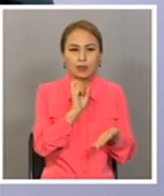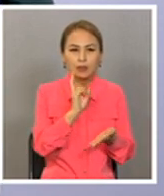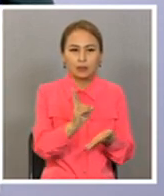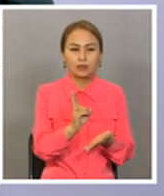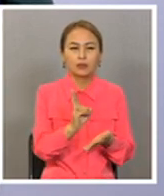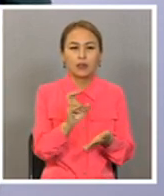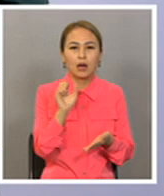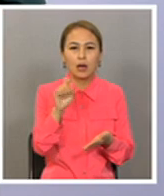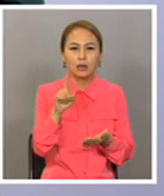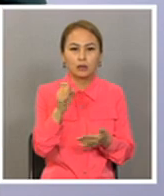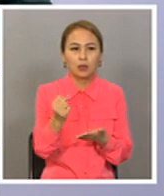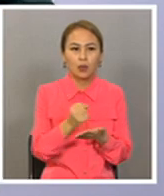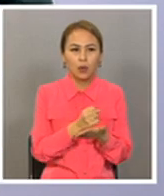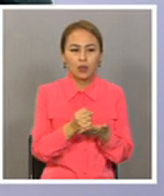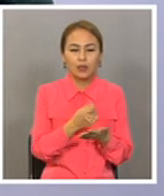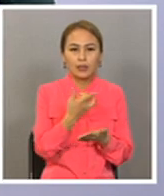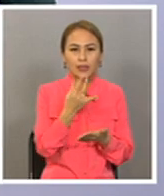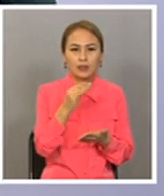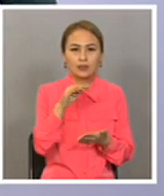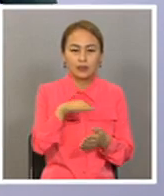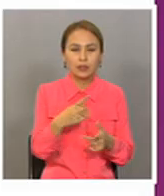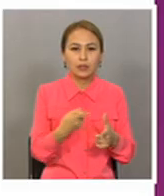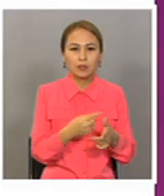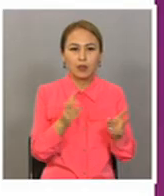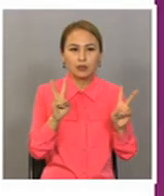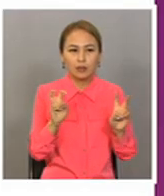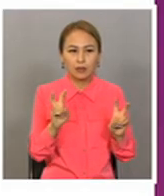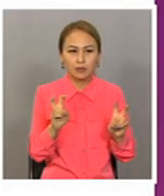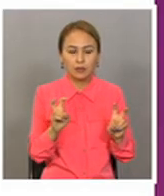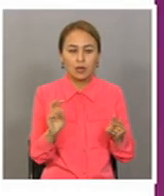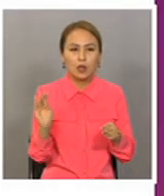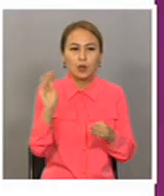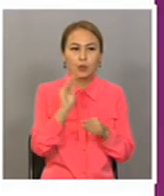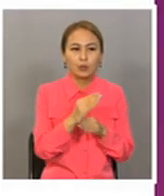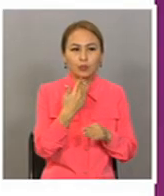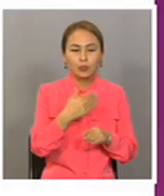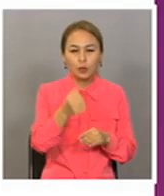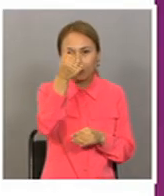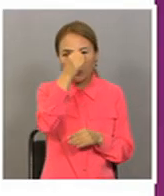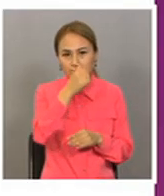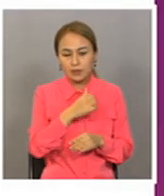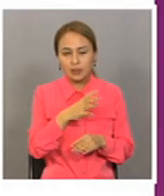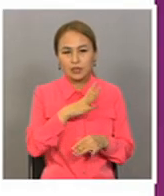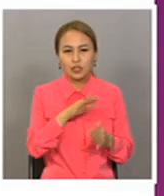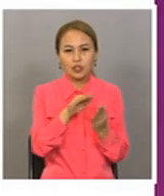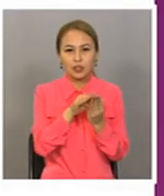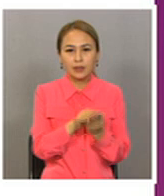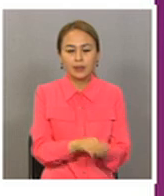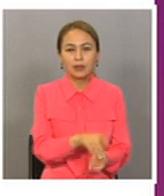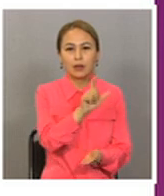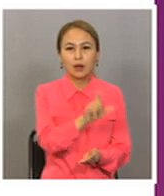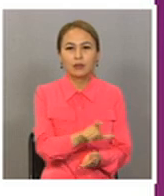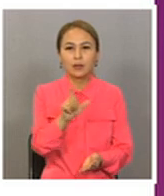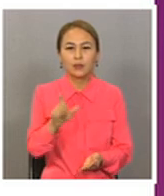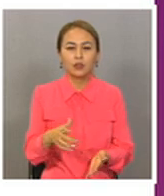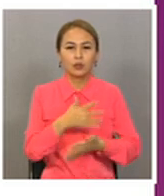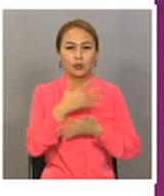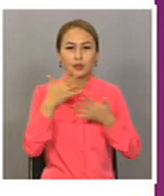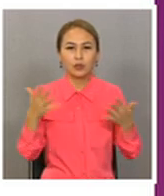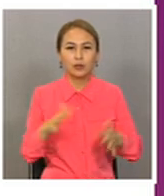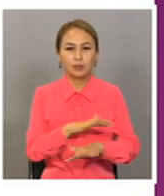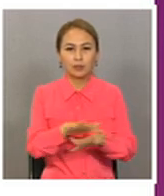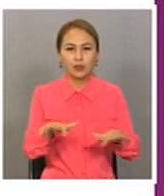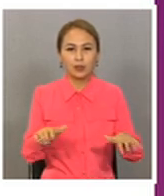алтын қорыған грифтер деп те атаған. Бұл мүсін жерленген адамның үлкен билік иесі